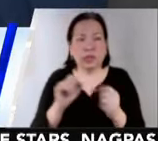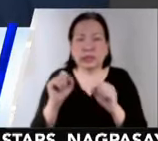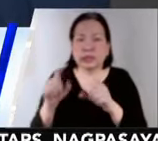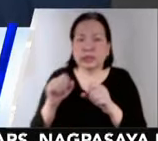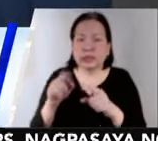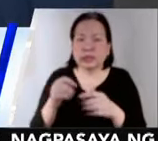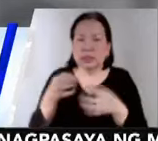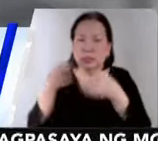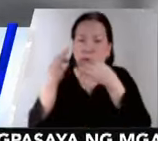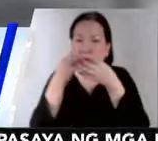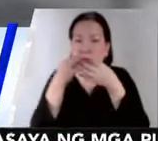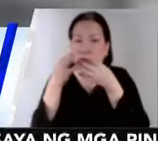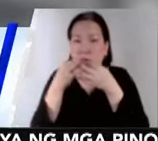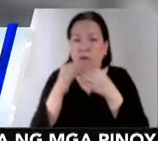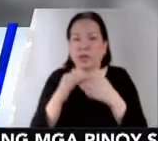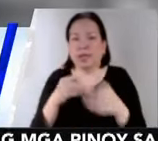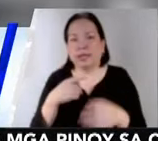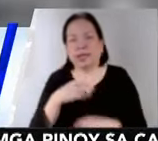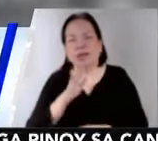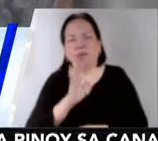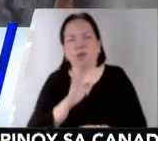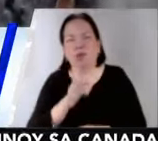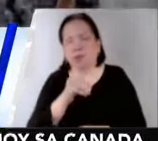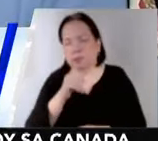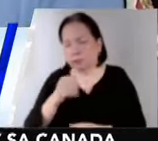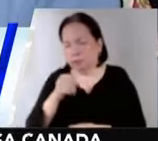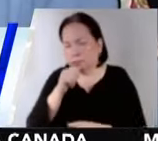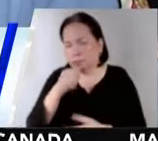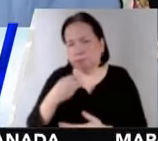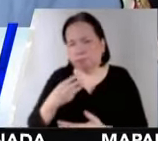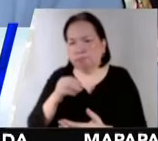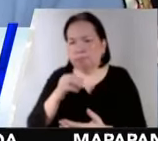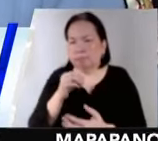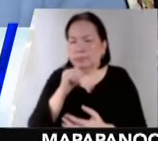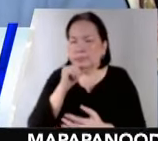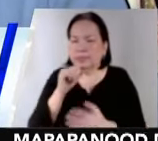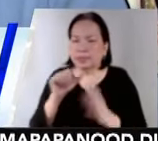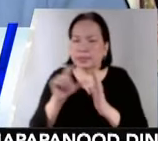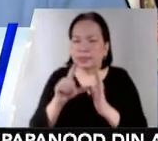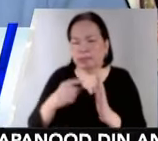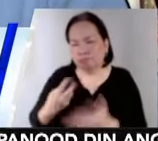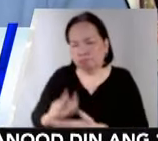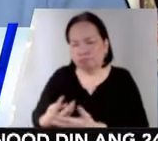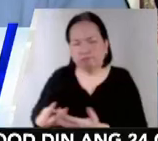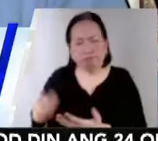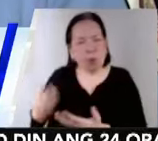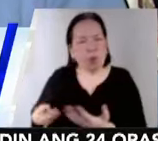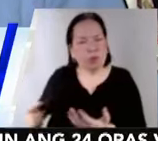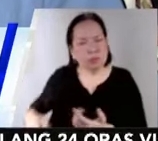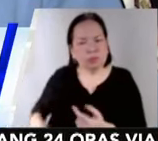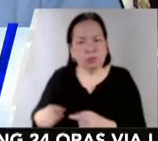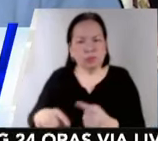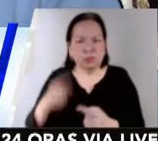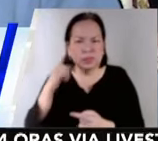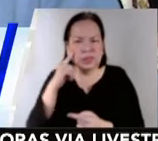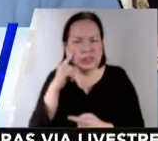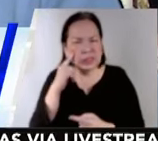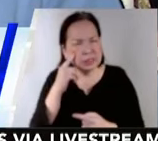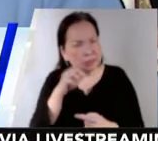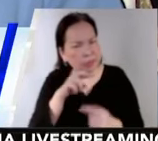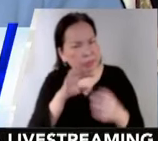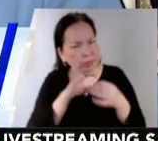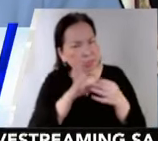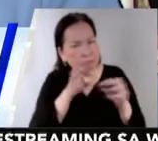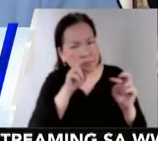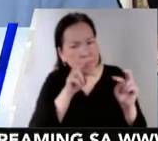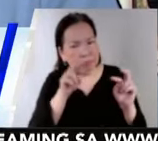at possession of illegal firearms at nakalaya nito lang Abril. Tinitingnan din natin ang angulo na may mga kaugnayan siyang sa